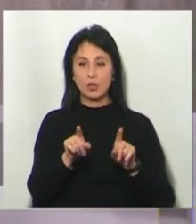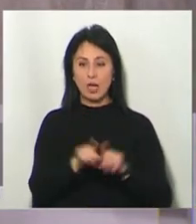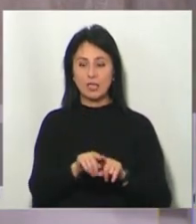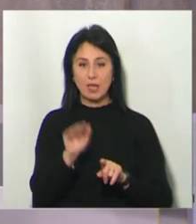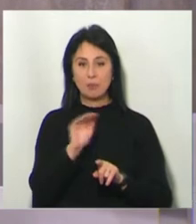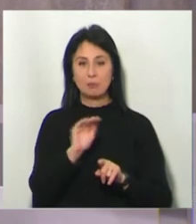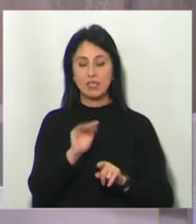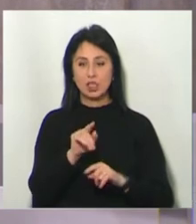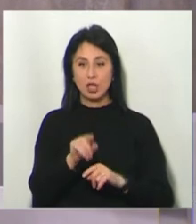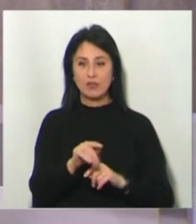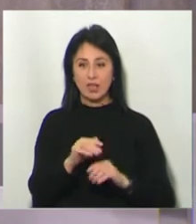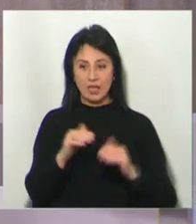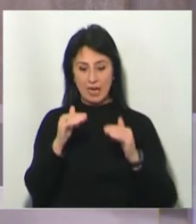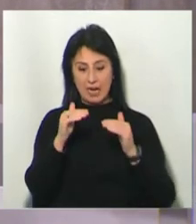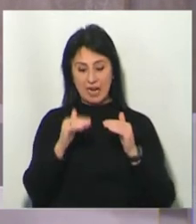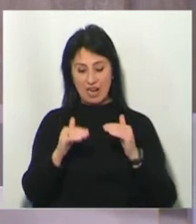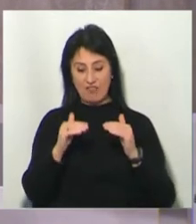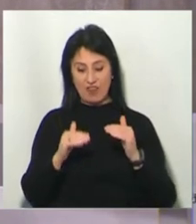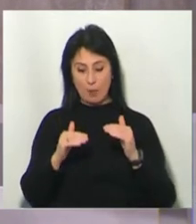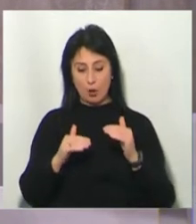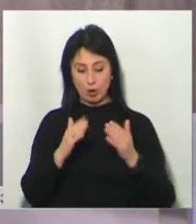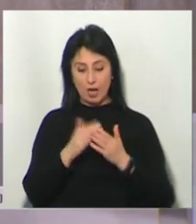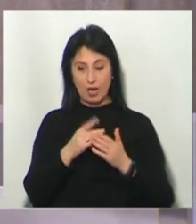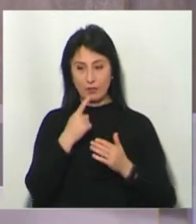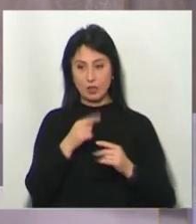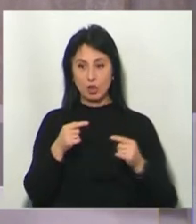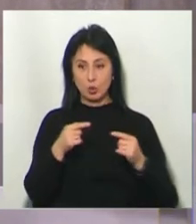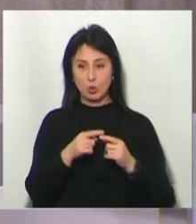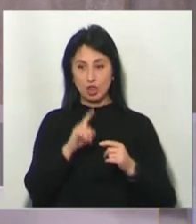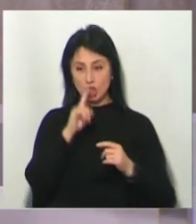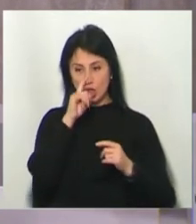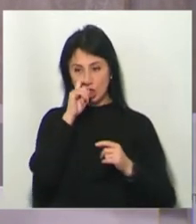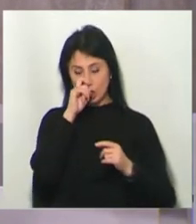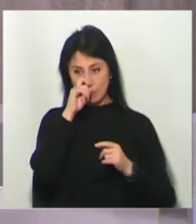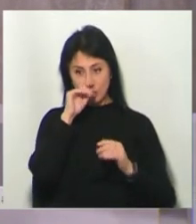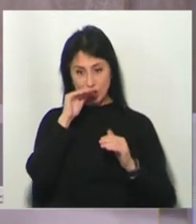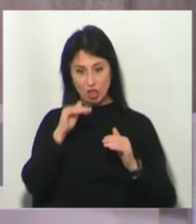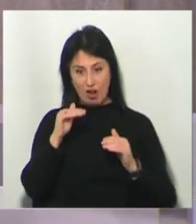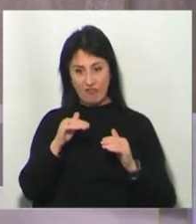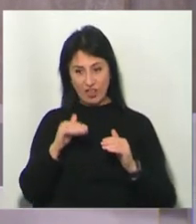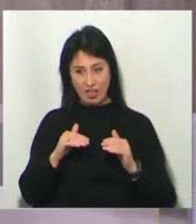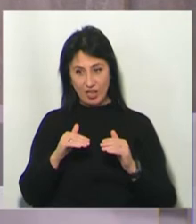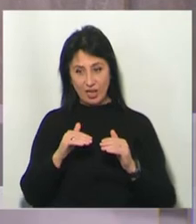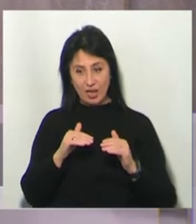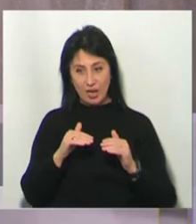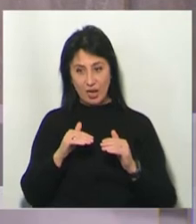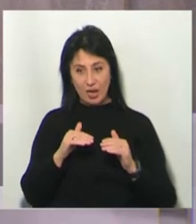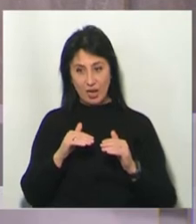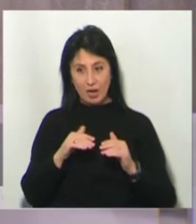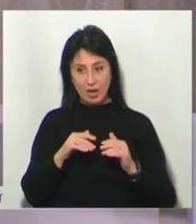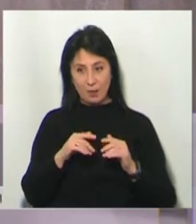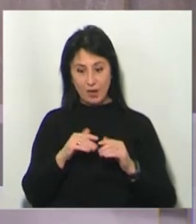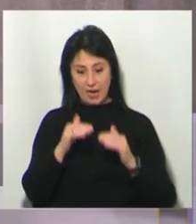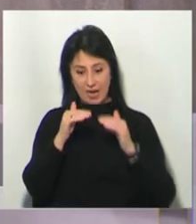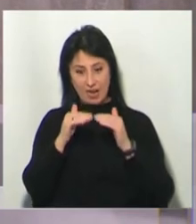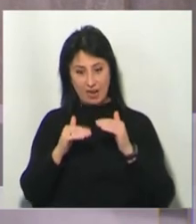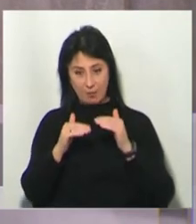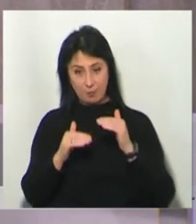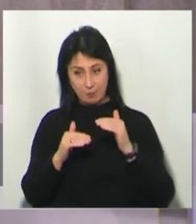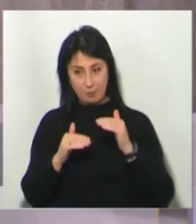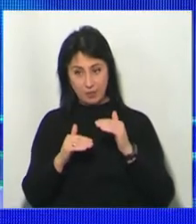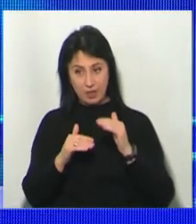ასეა ფიზიოლოგიურად, ქვემოთ რომ მოდის მაჩვენებელი, ეს ზუსტად შემჟავების მანიშნებელია, ანუ მოუდივართ ქვემოთ,